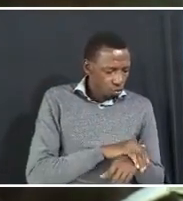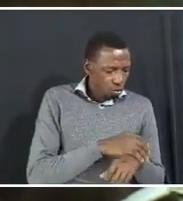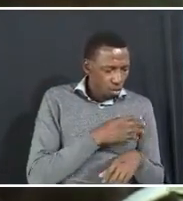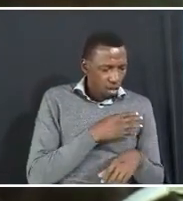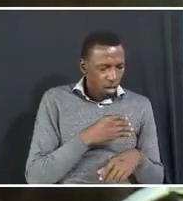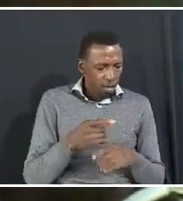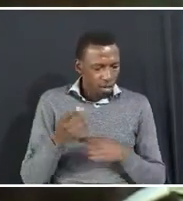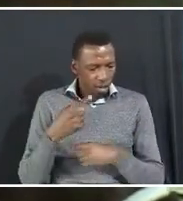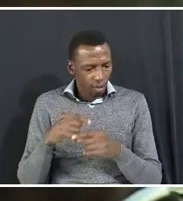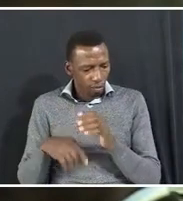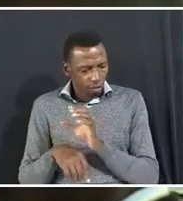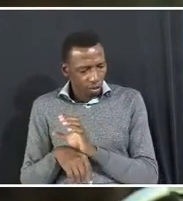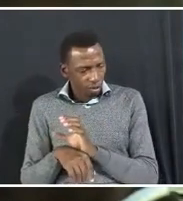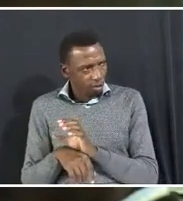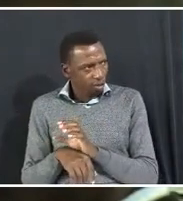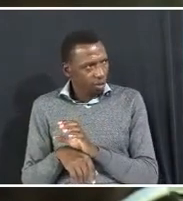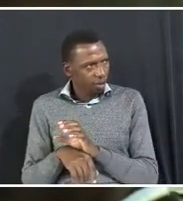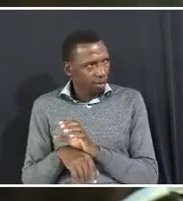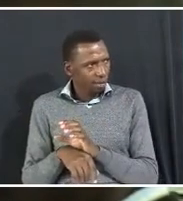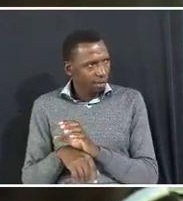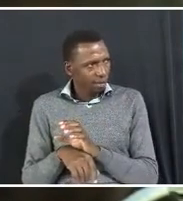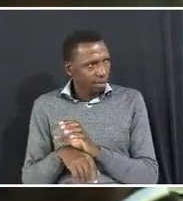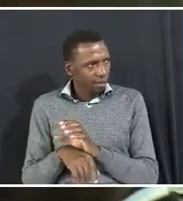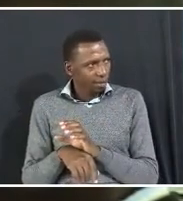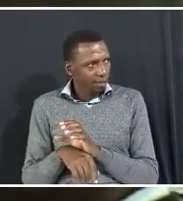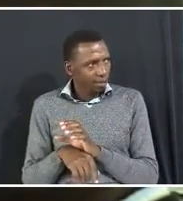ambayo religion inataka, basi